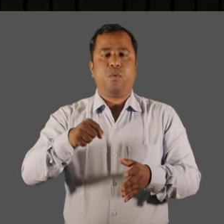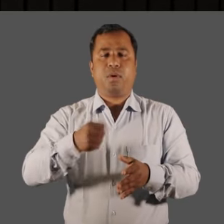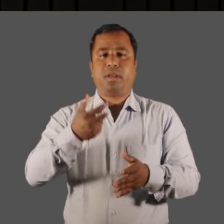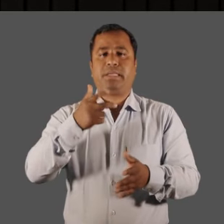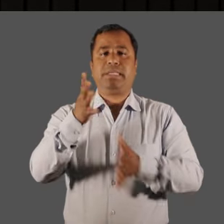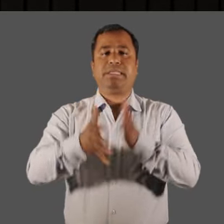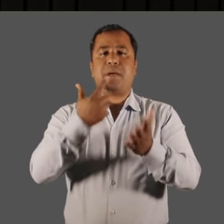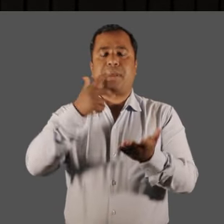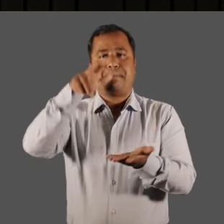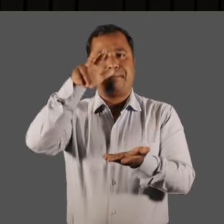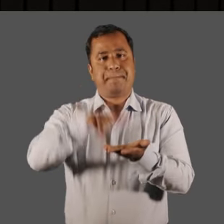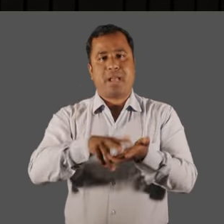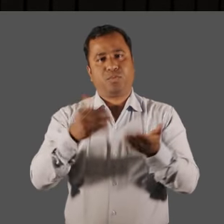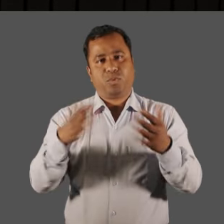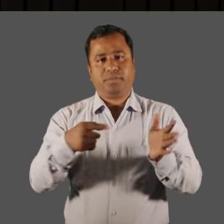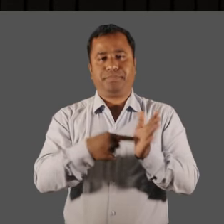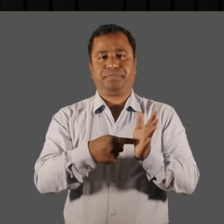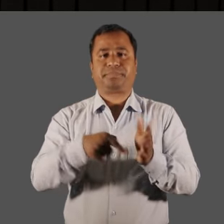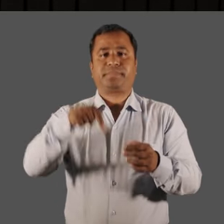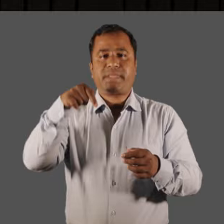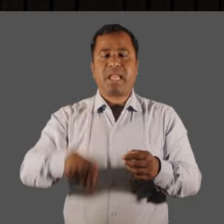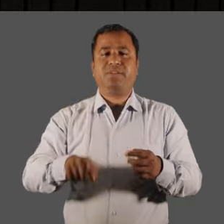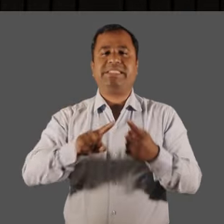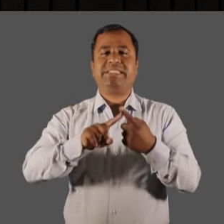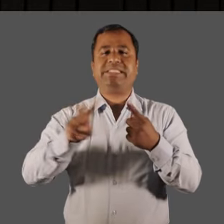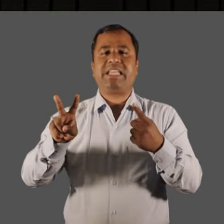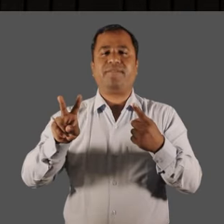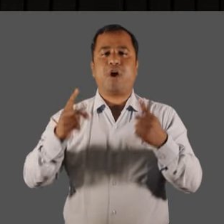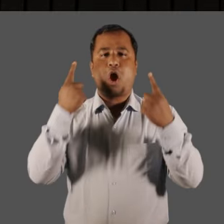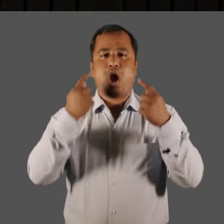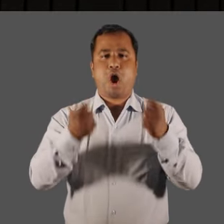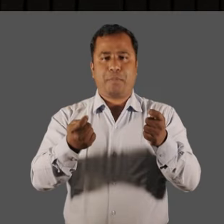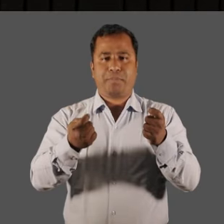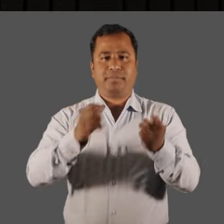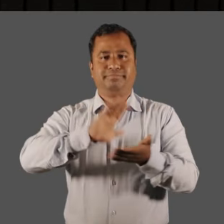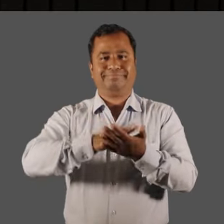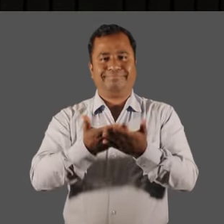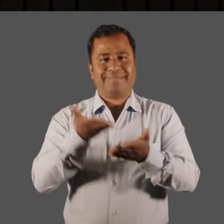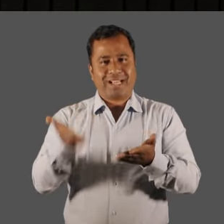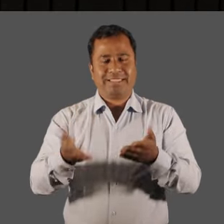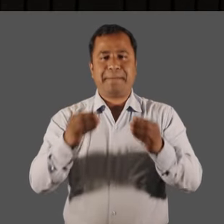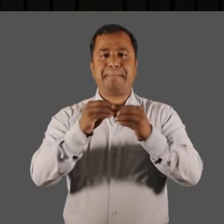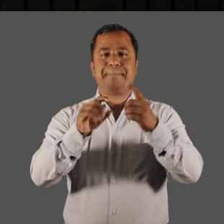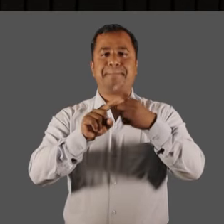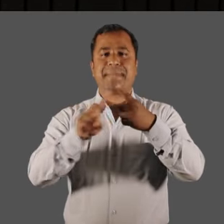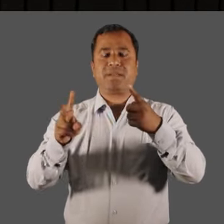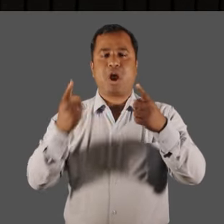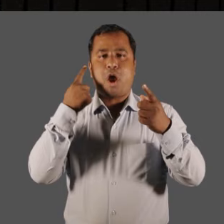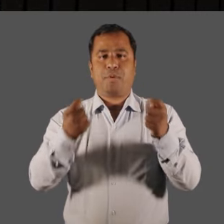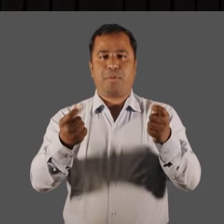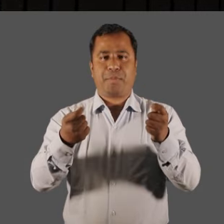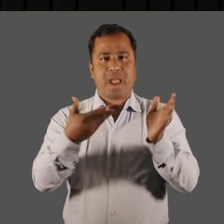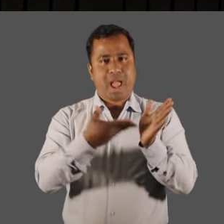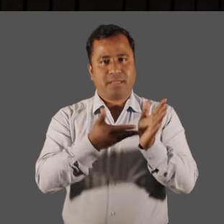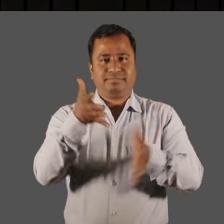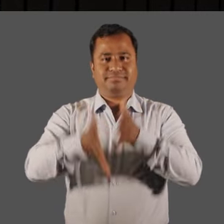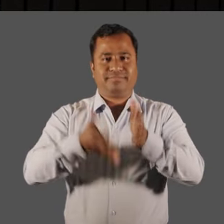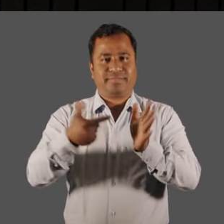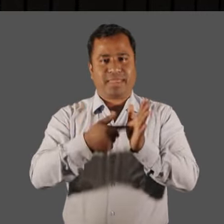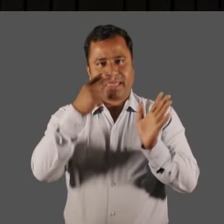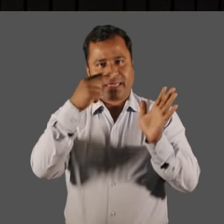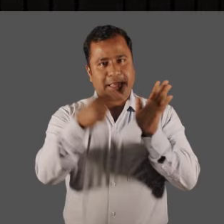স্বীকৃত। এখন আপনি দেখবেন যে টিভি খুললেই আমরা নিউজ চ্যানেলে বা বাংলাদেশ টেলিভিশনে, আপনি আমার পরিচয় দিচ্ছিলেন, আমরা নিউজে